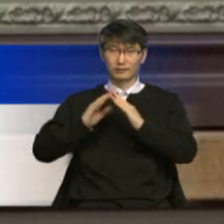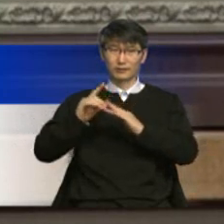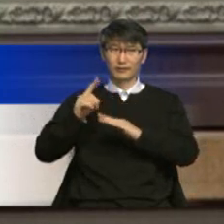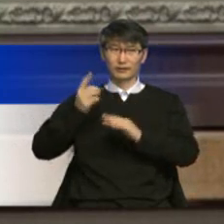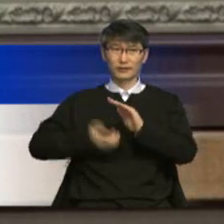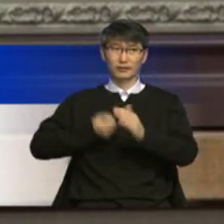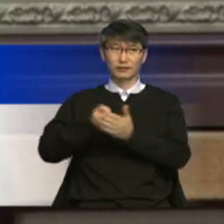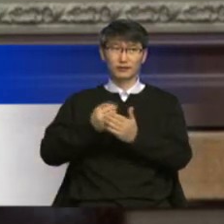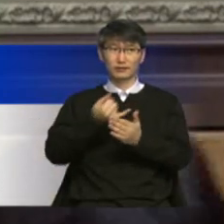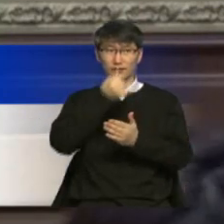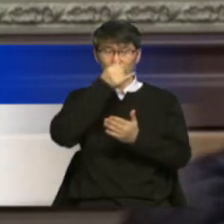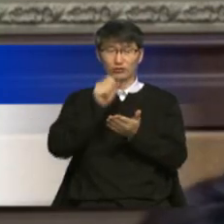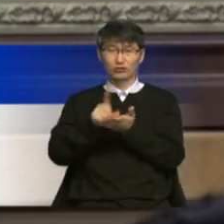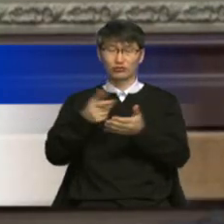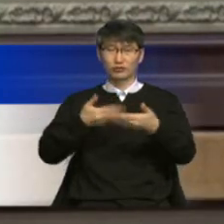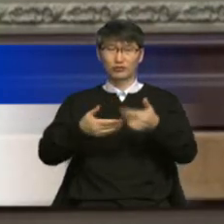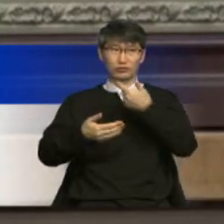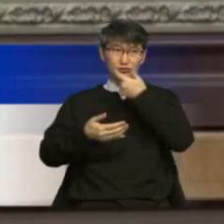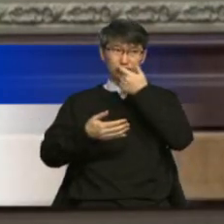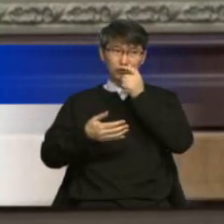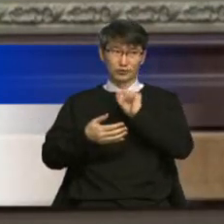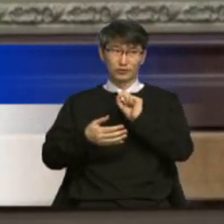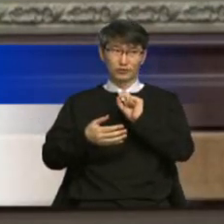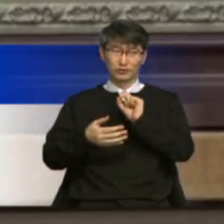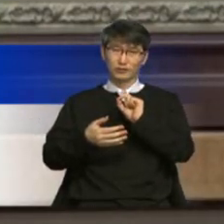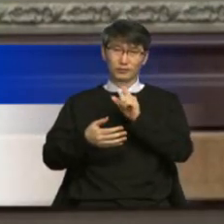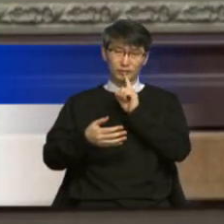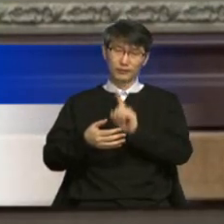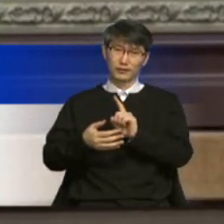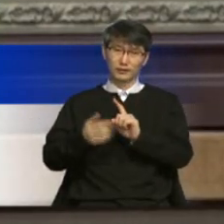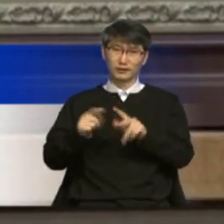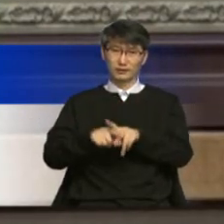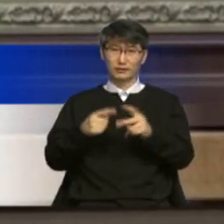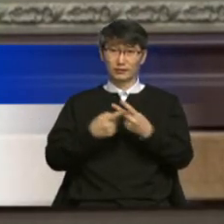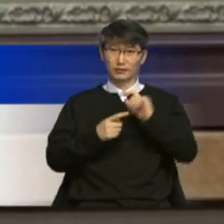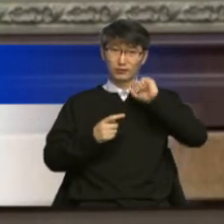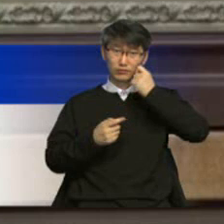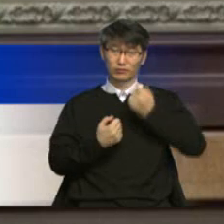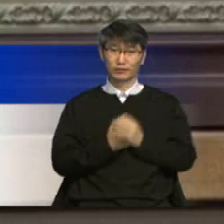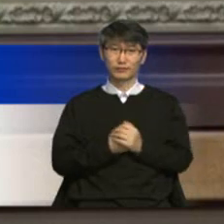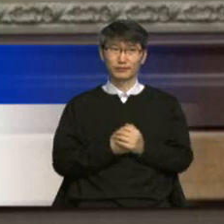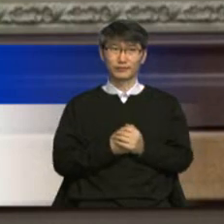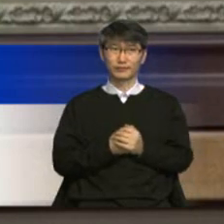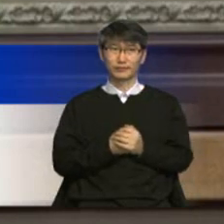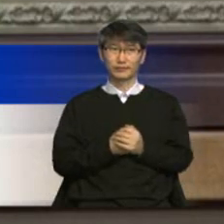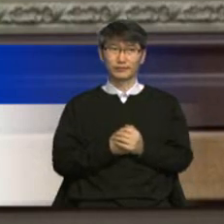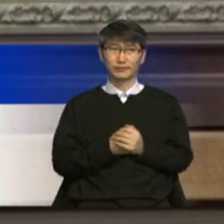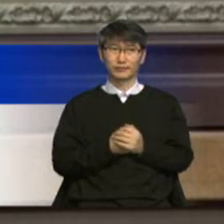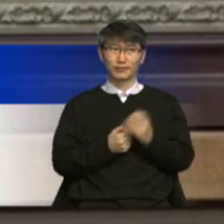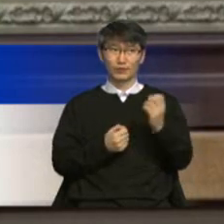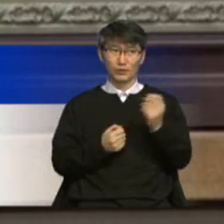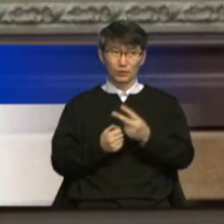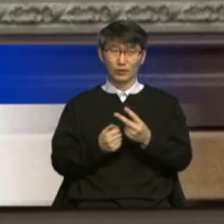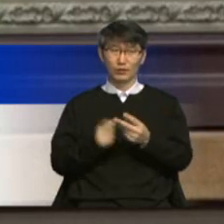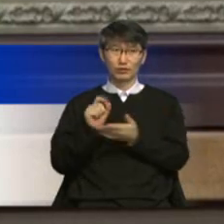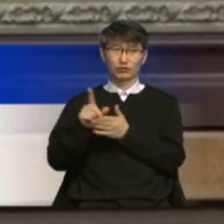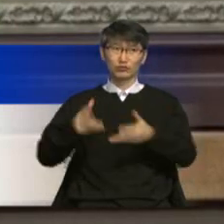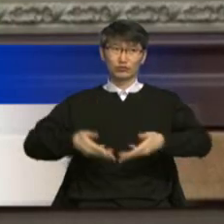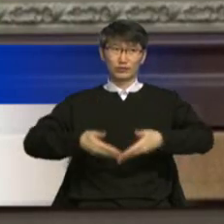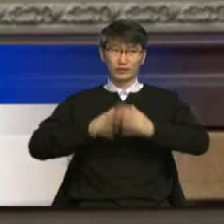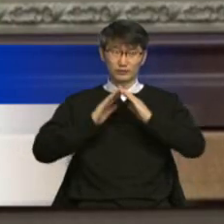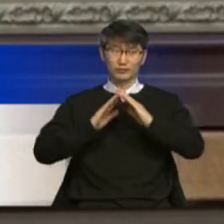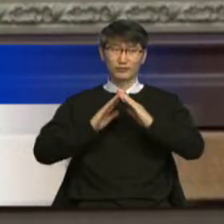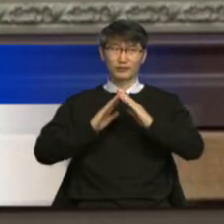있어 축구장이 부족하다는 주장은 납득하기가 어렵습니다. 또한